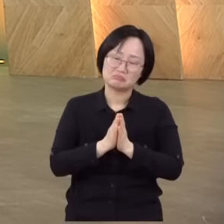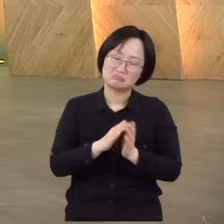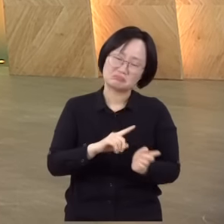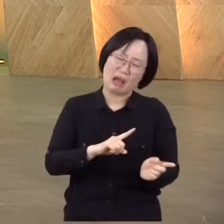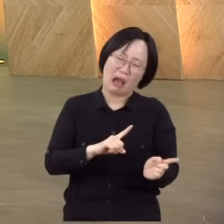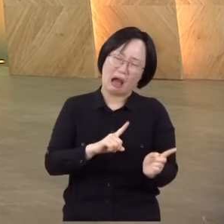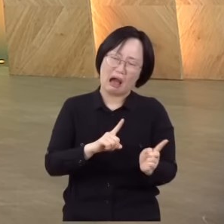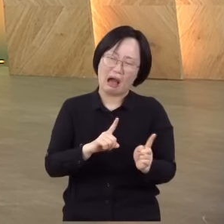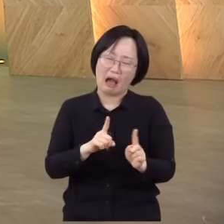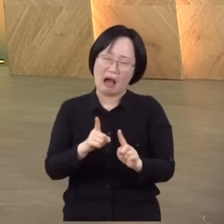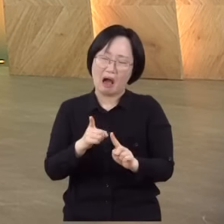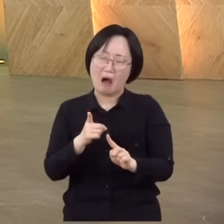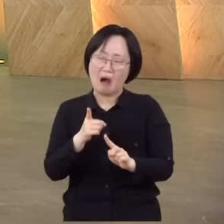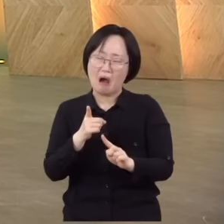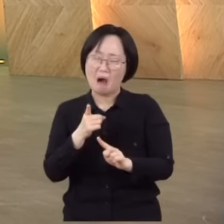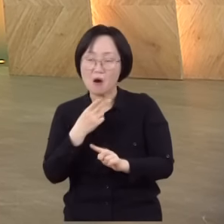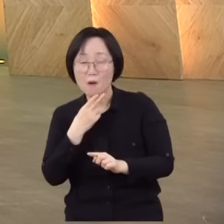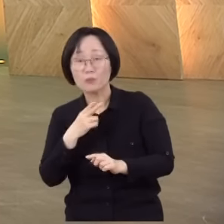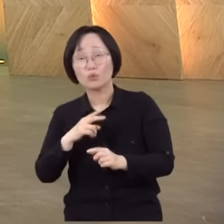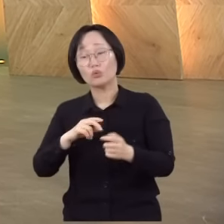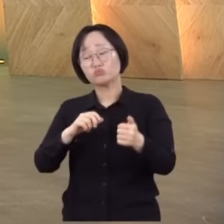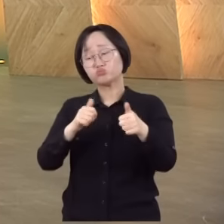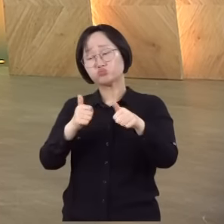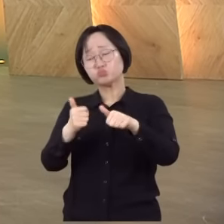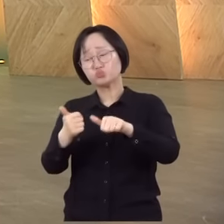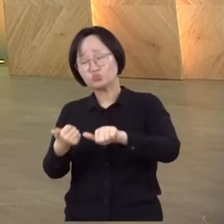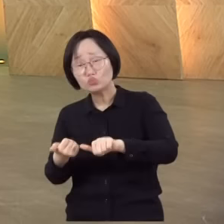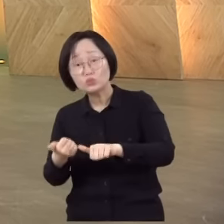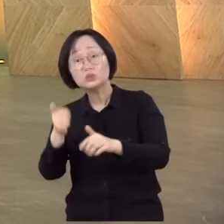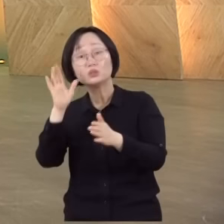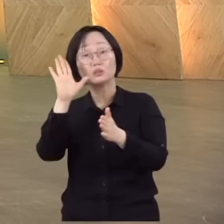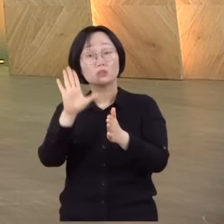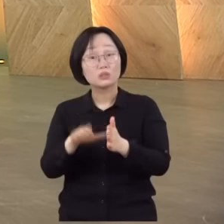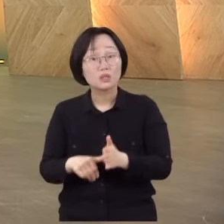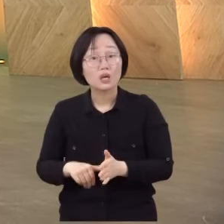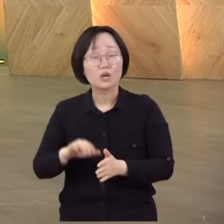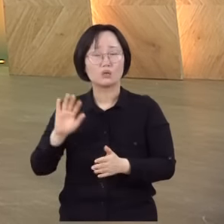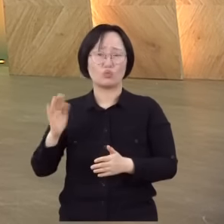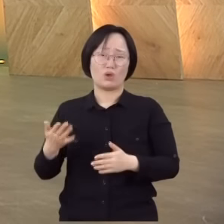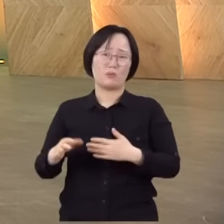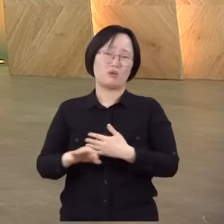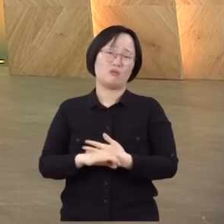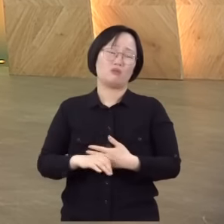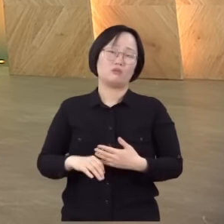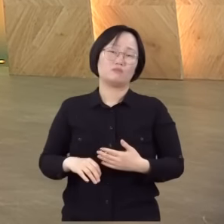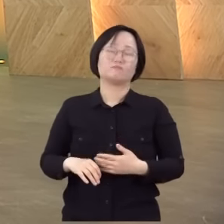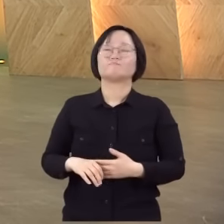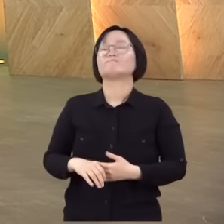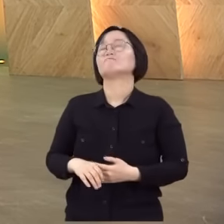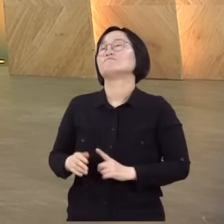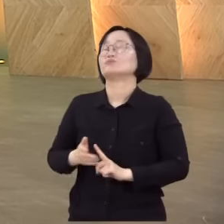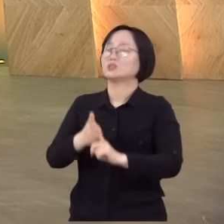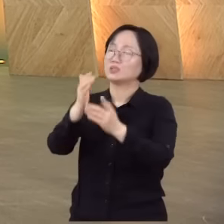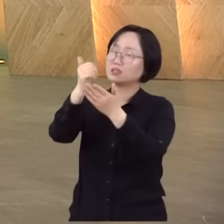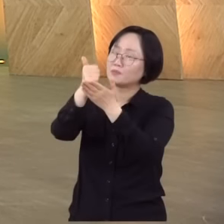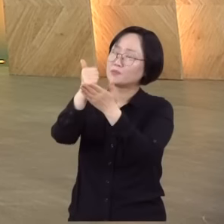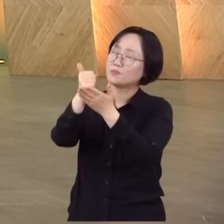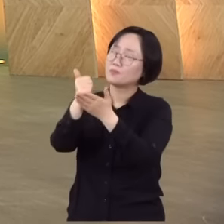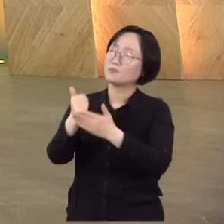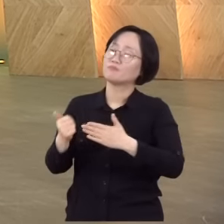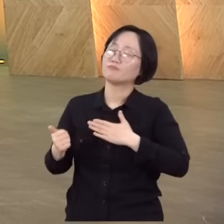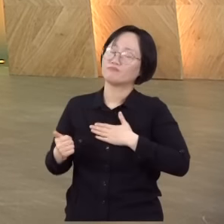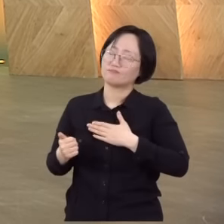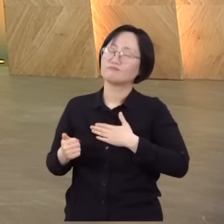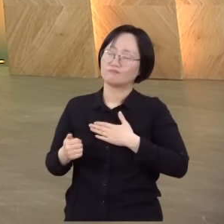진정한 불자라면 부처님 이것도 다 저의 인연입니다 그래도